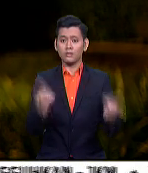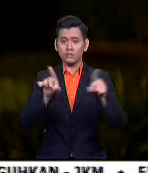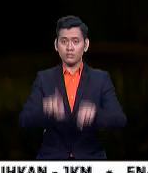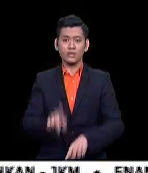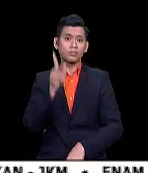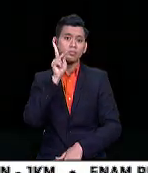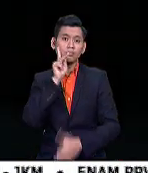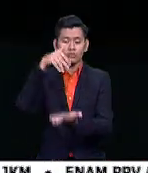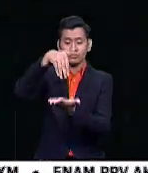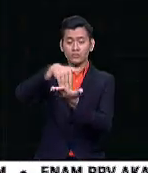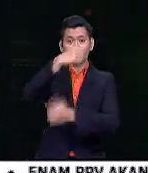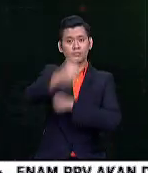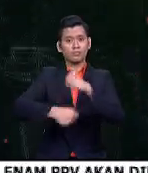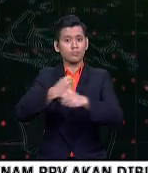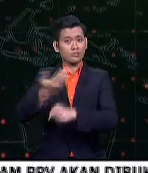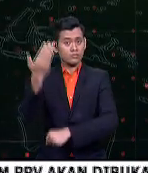lalu.